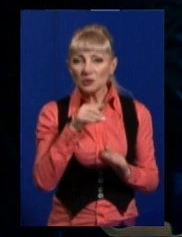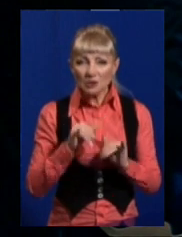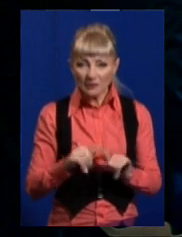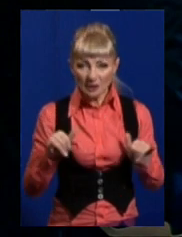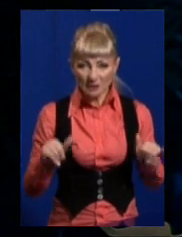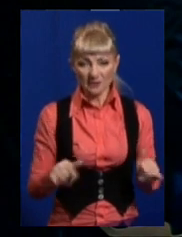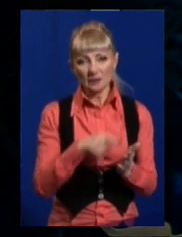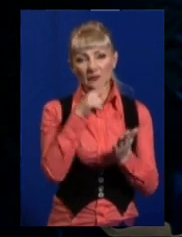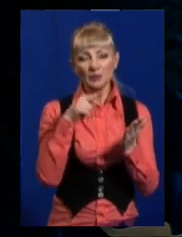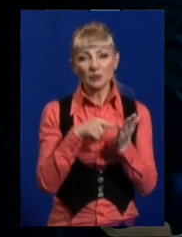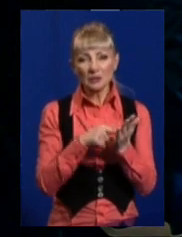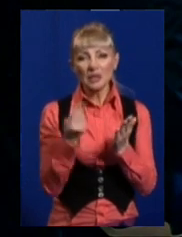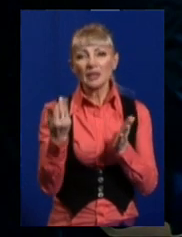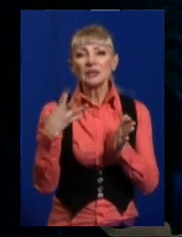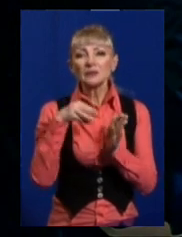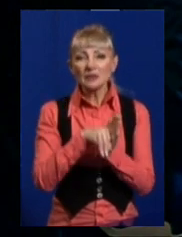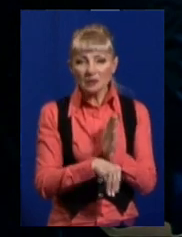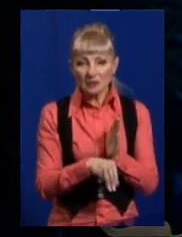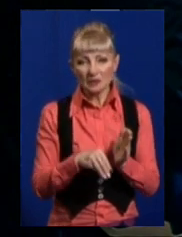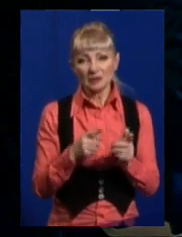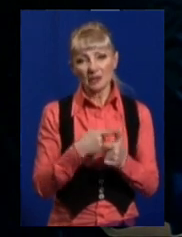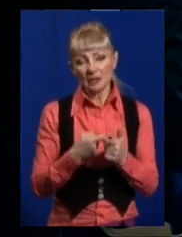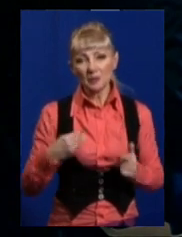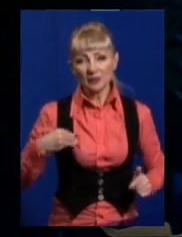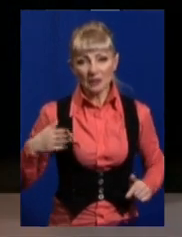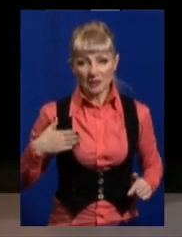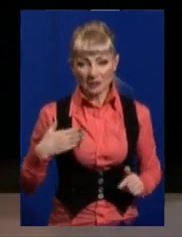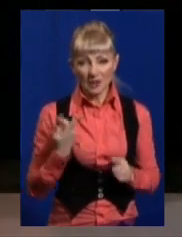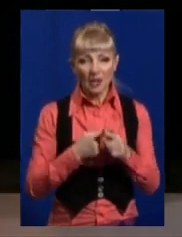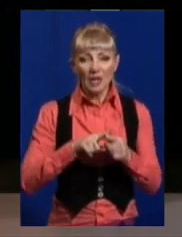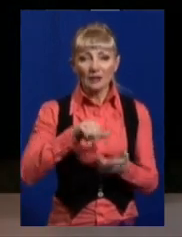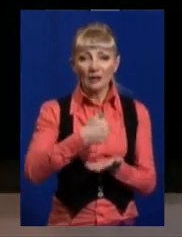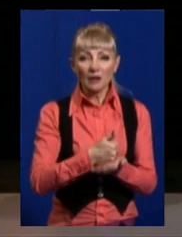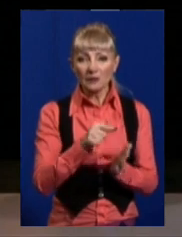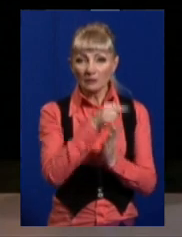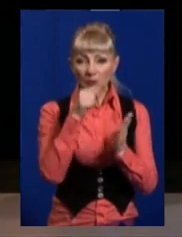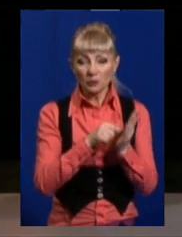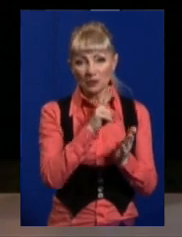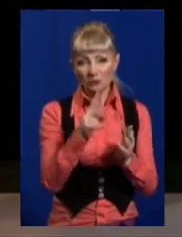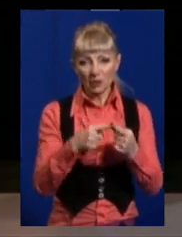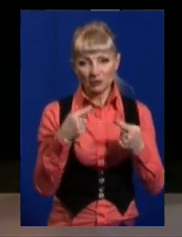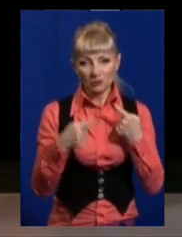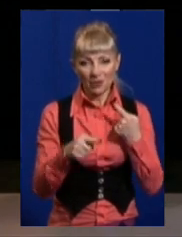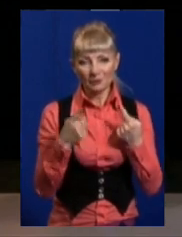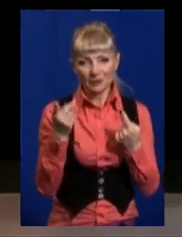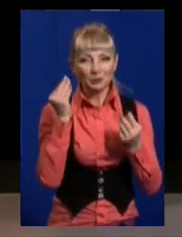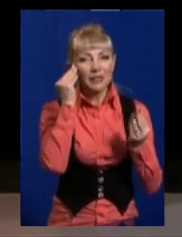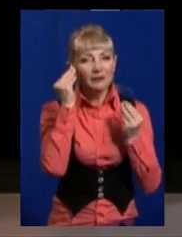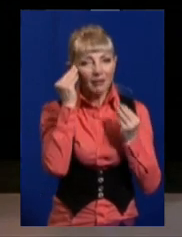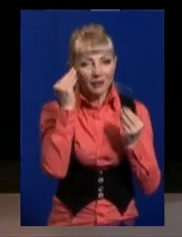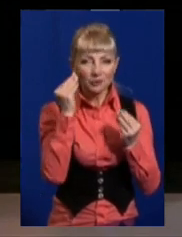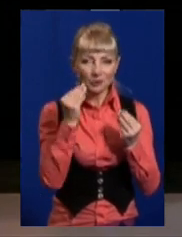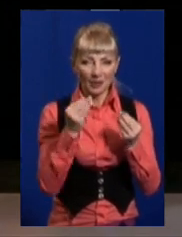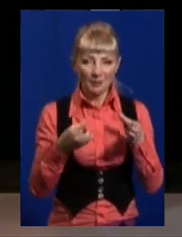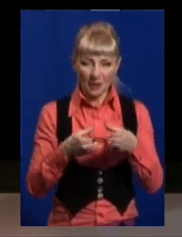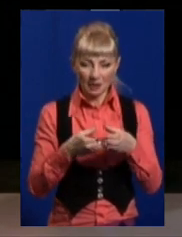щодо питань залучення інвестицій або приватизації. Тому це головні питання, які відрізняють ідеологічна партія одна від одної. У нас